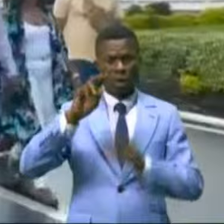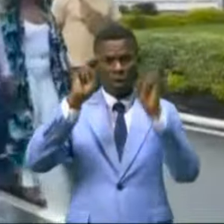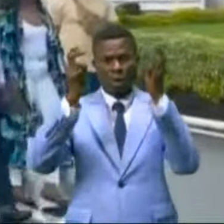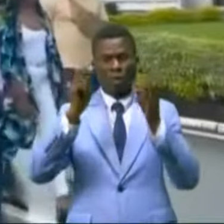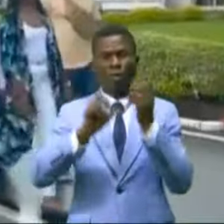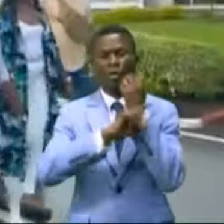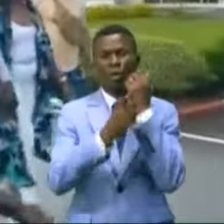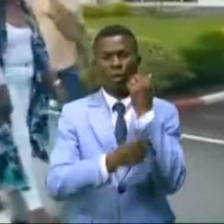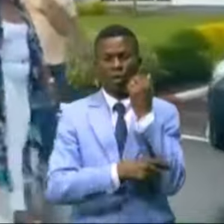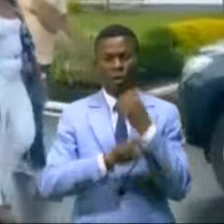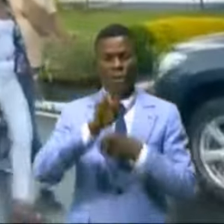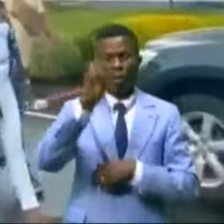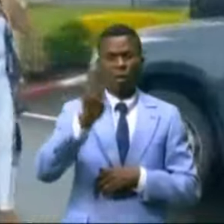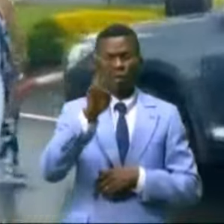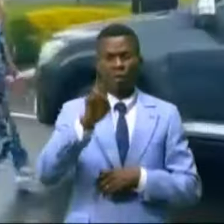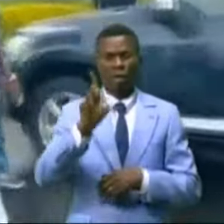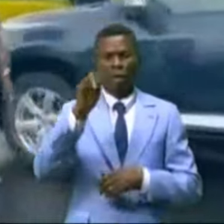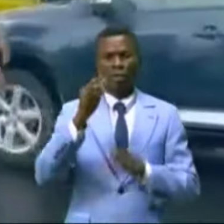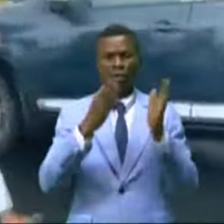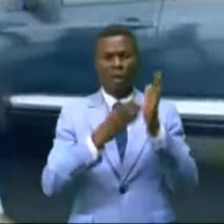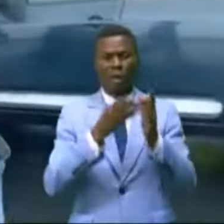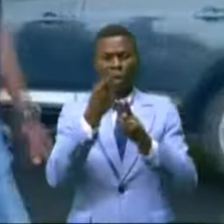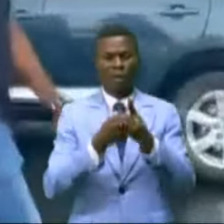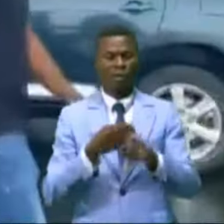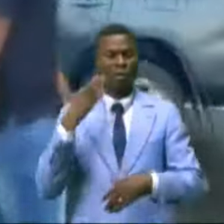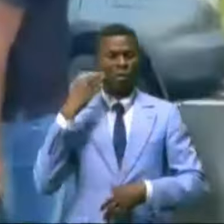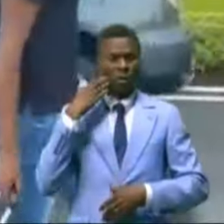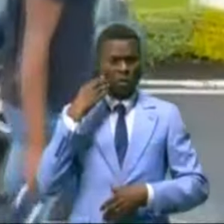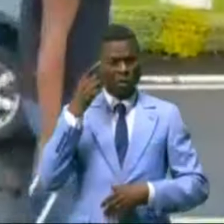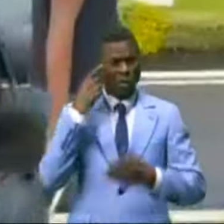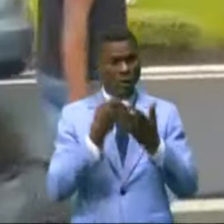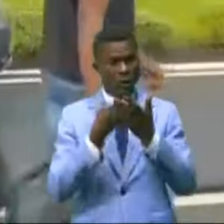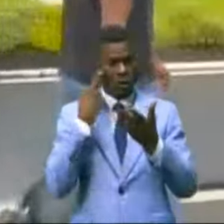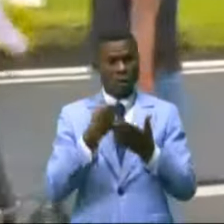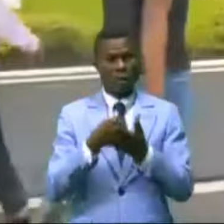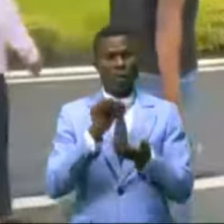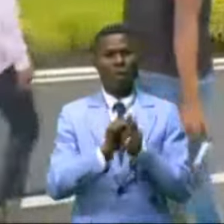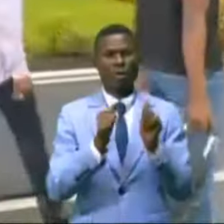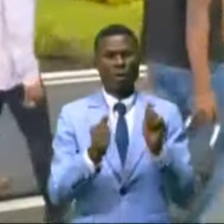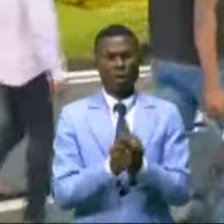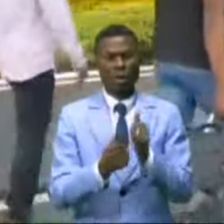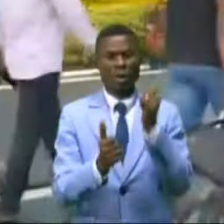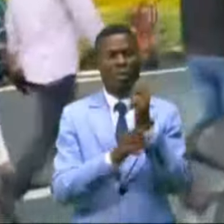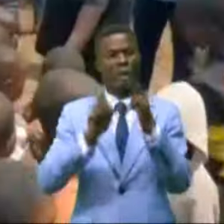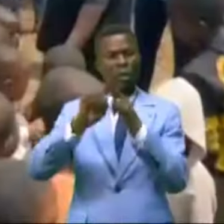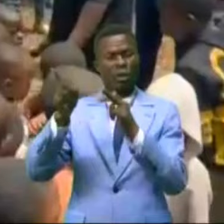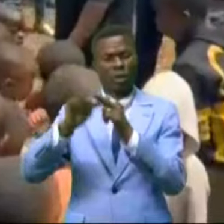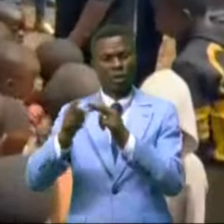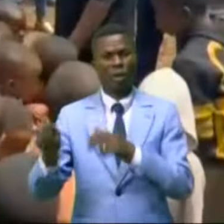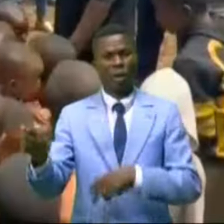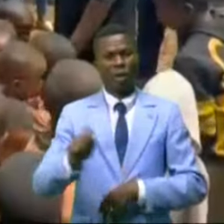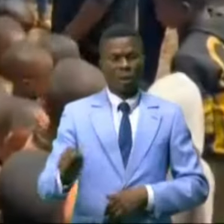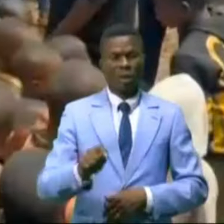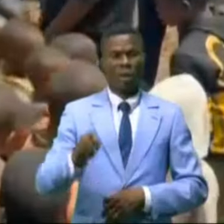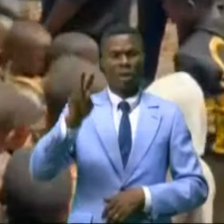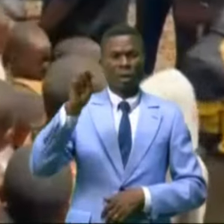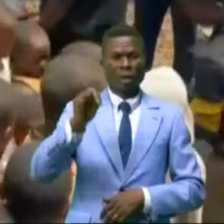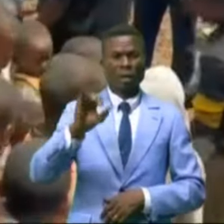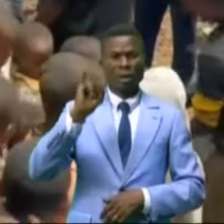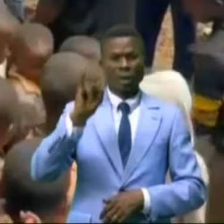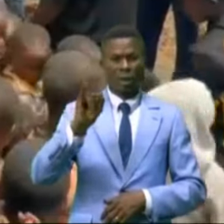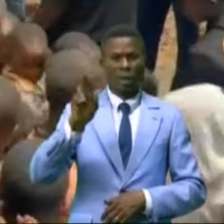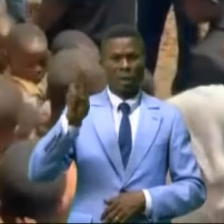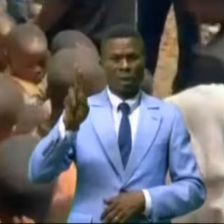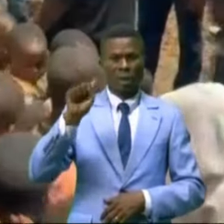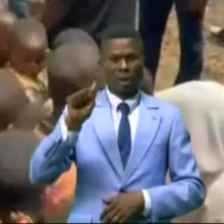Goma le vendredi 29 mars dernier pour constater la situation de déplacés du territoire de niragongo au nord-